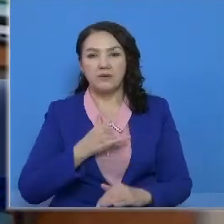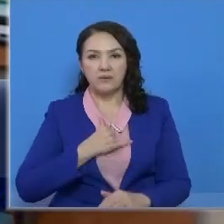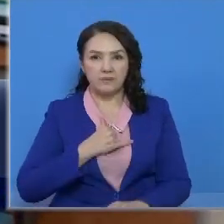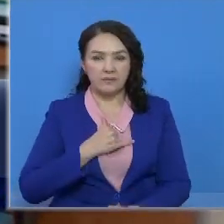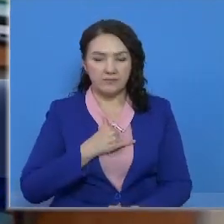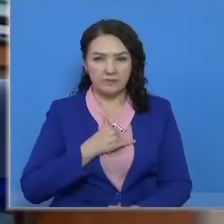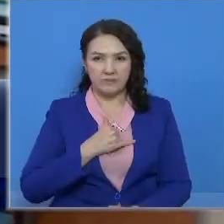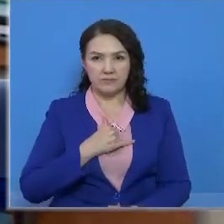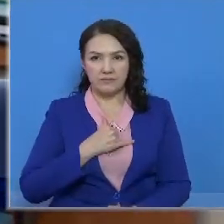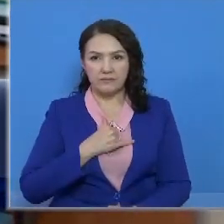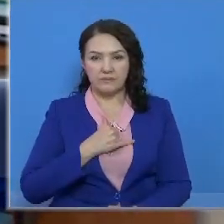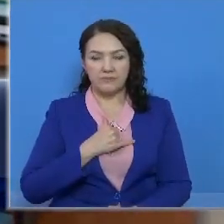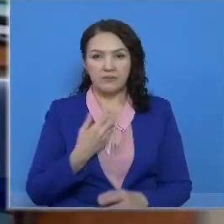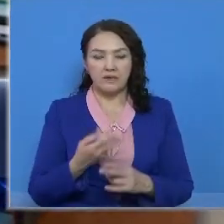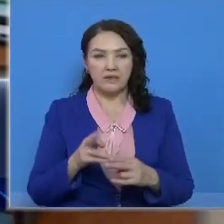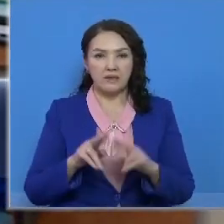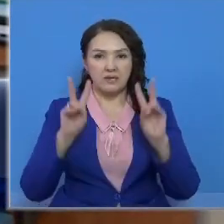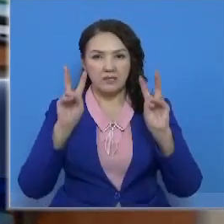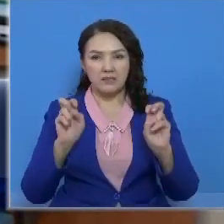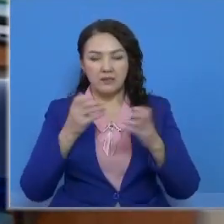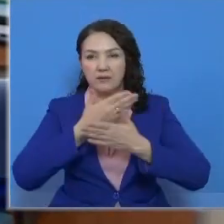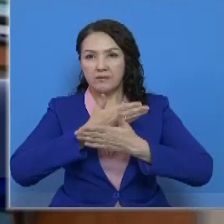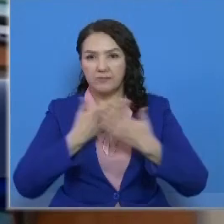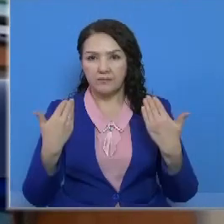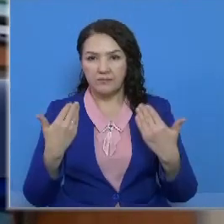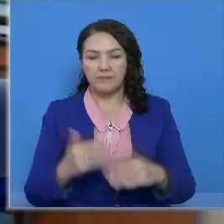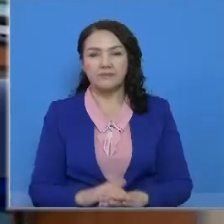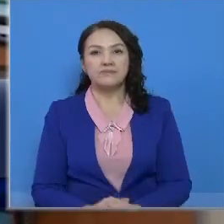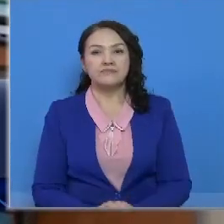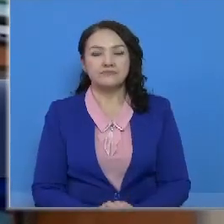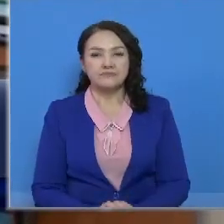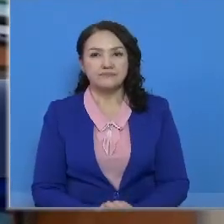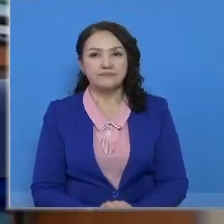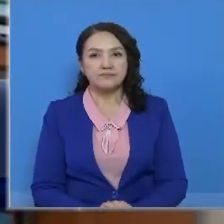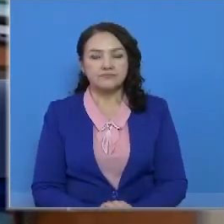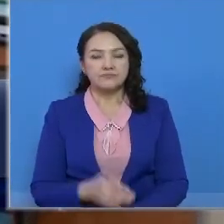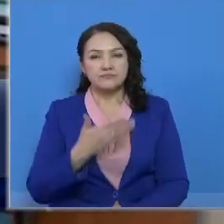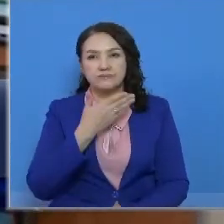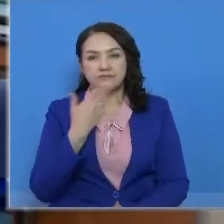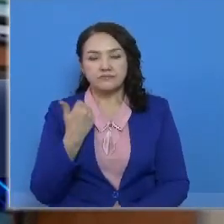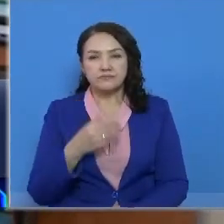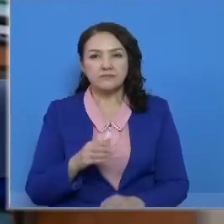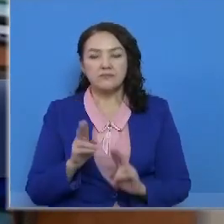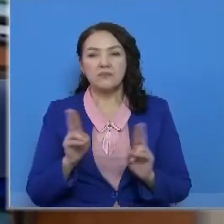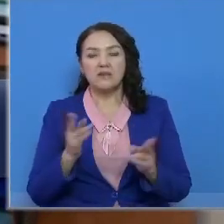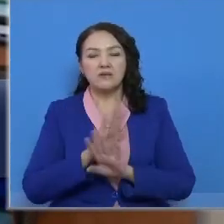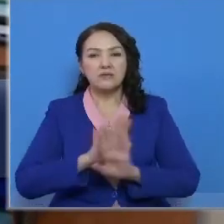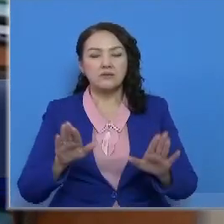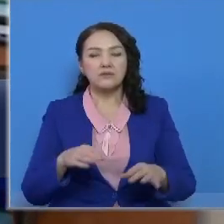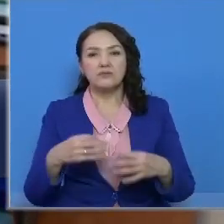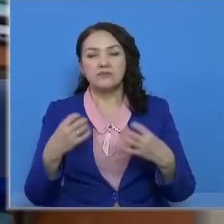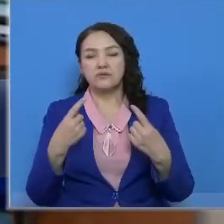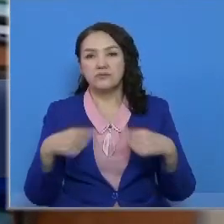нас эта тема не реализована вообще никак то есть у нас нет никаких других вариантов